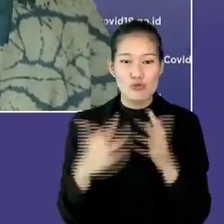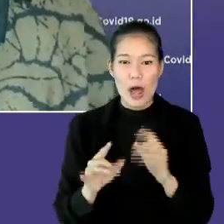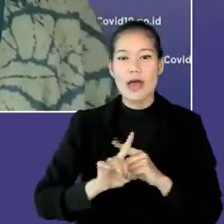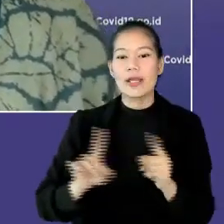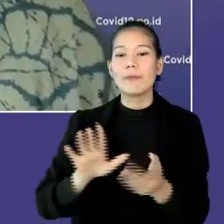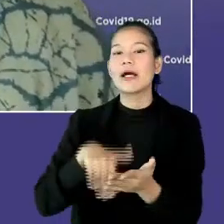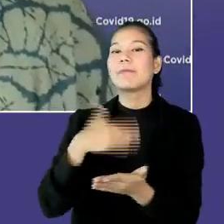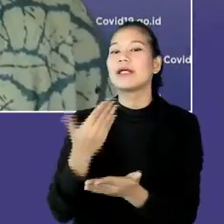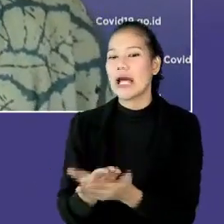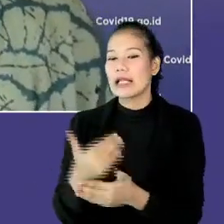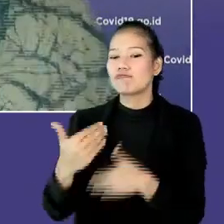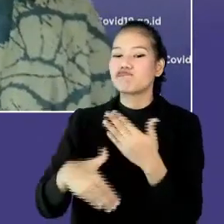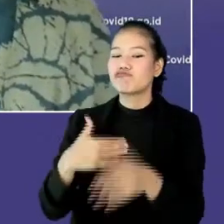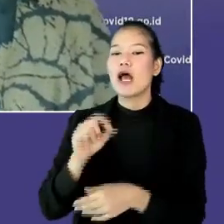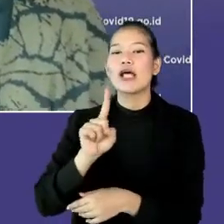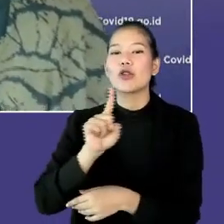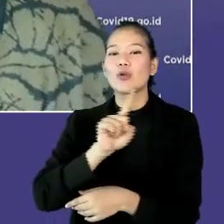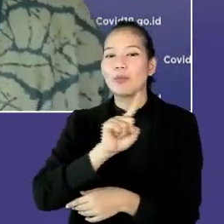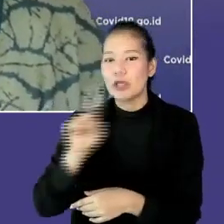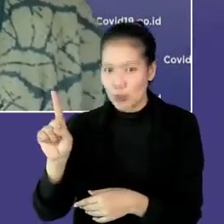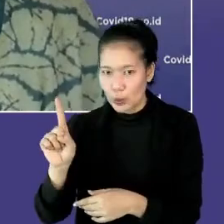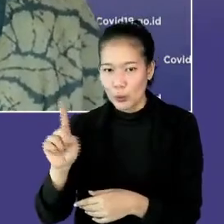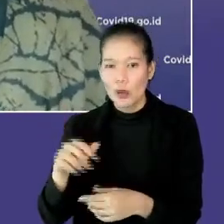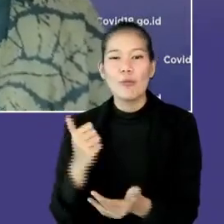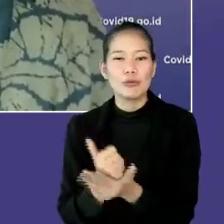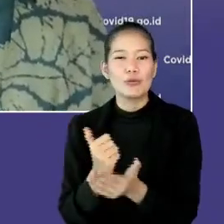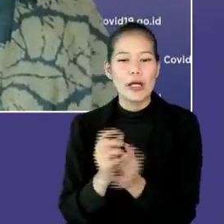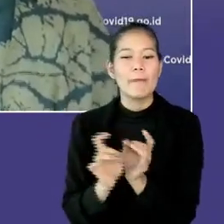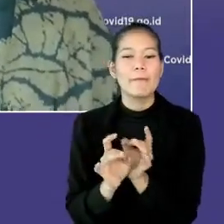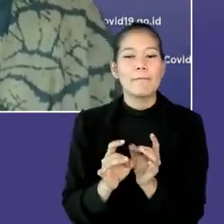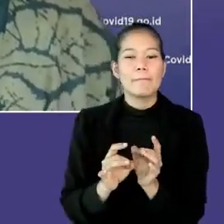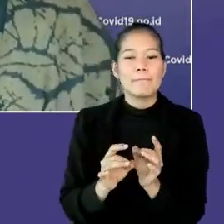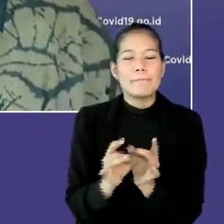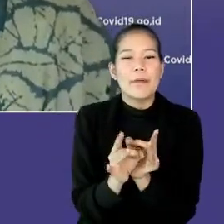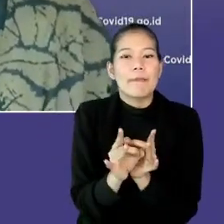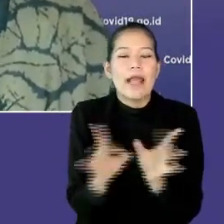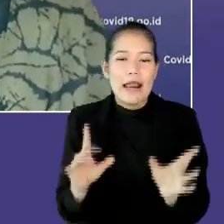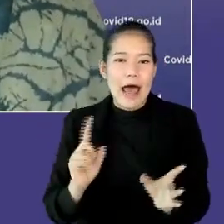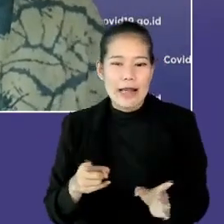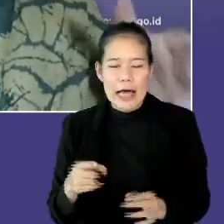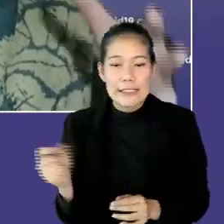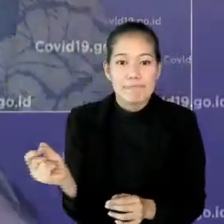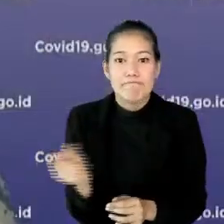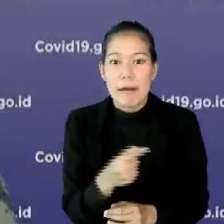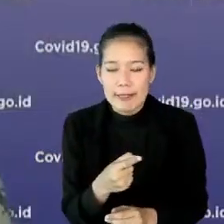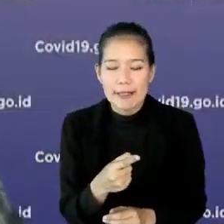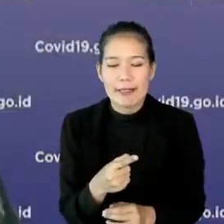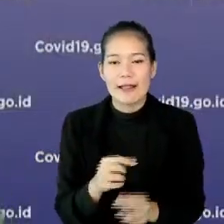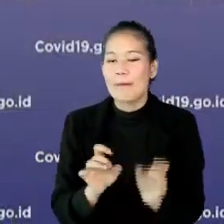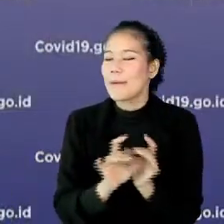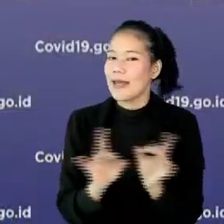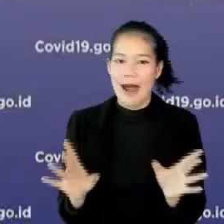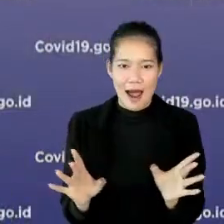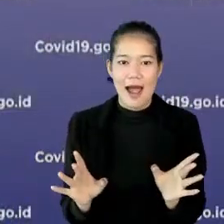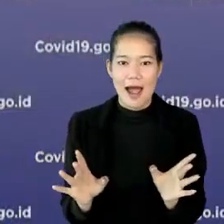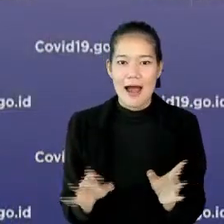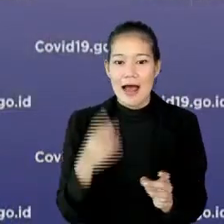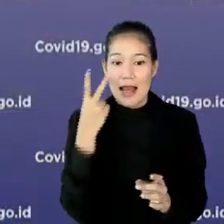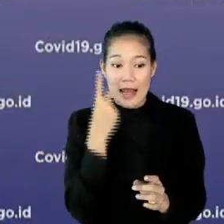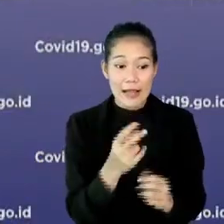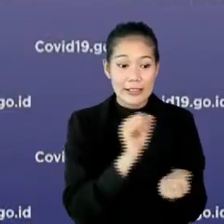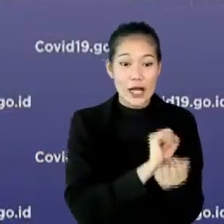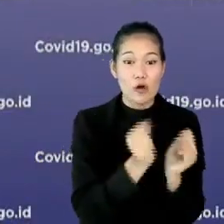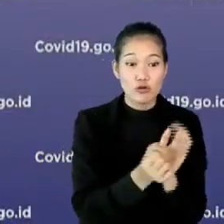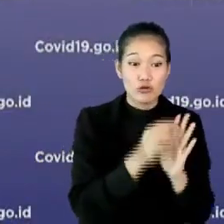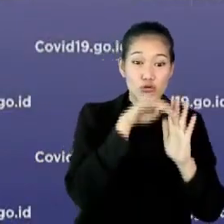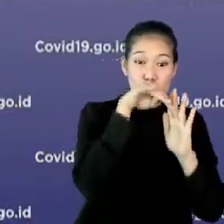baru berjalan 1 pekan. Ya, jadi memang ada perbedaan kecepatan antara mobilitas nih kita tahan, penambahan kasus berkurang,